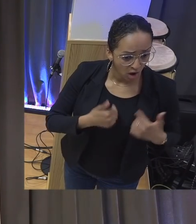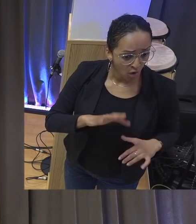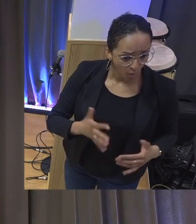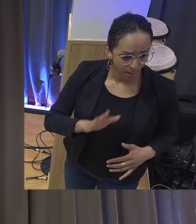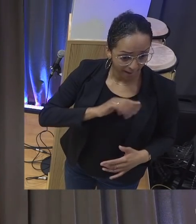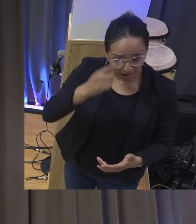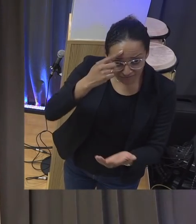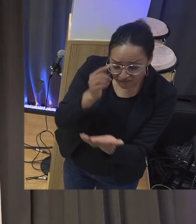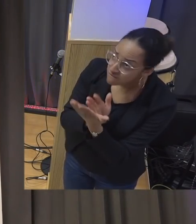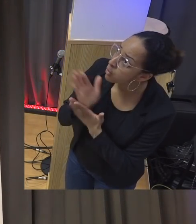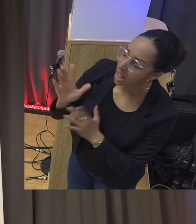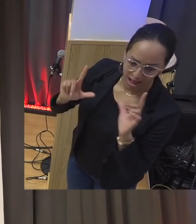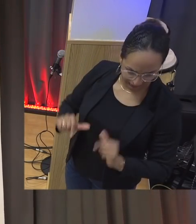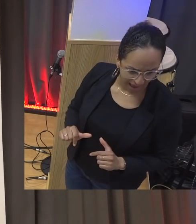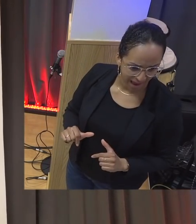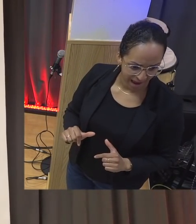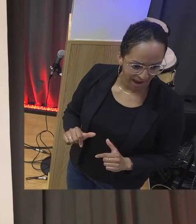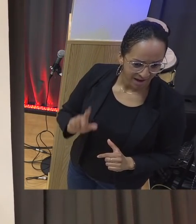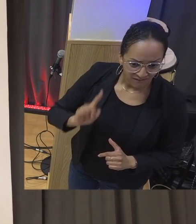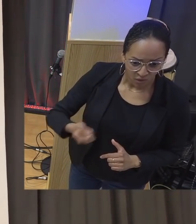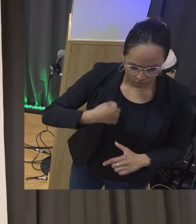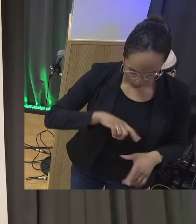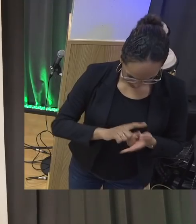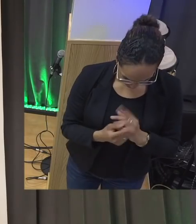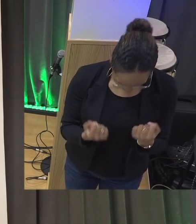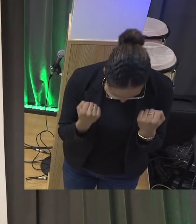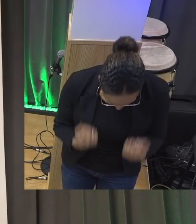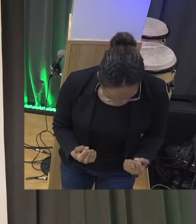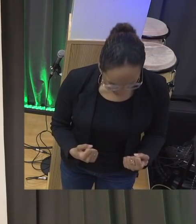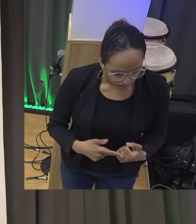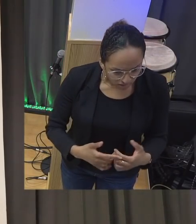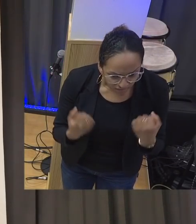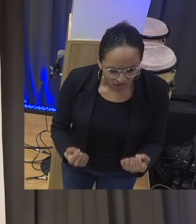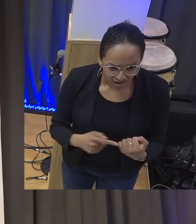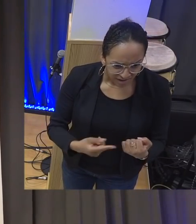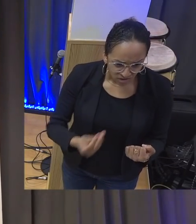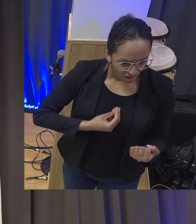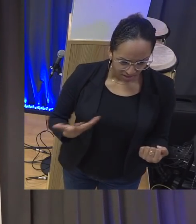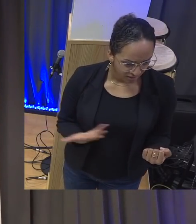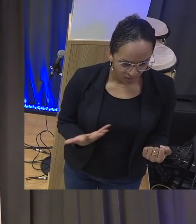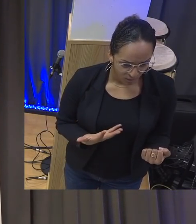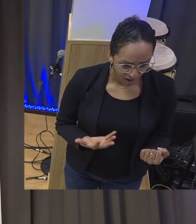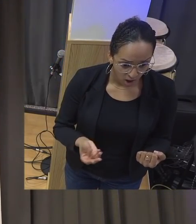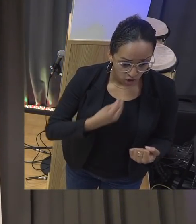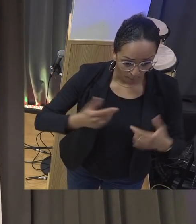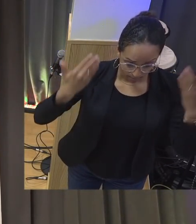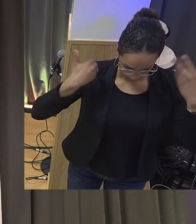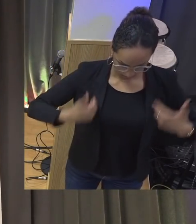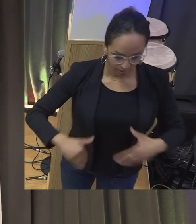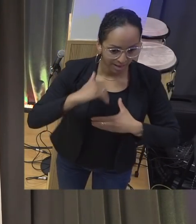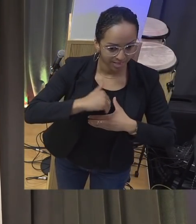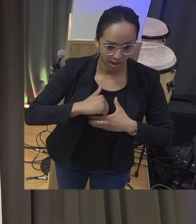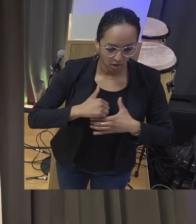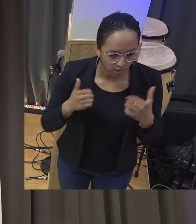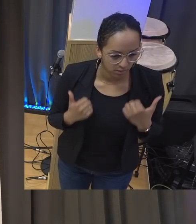et qu'on puisse être fortifié cette force. Mais pourquoi? Cette force, elle nous sert pour être fortifié dans l'homme intérieur.